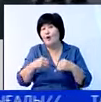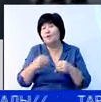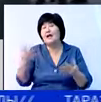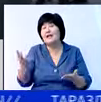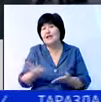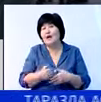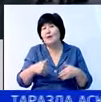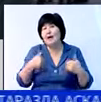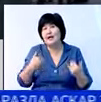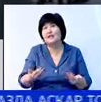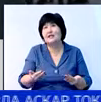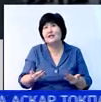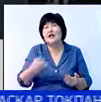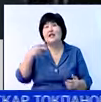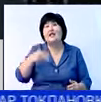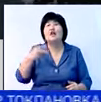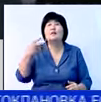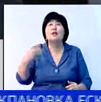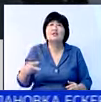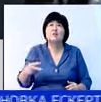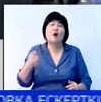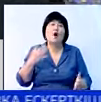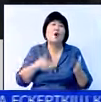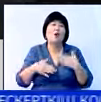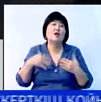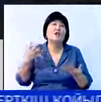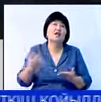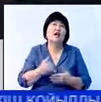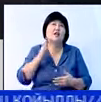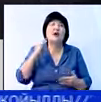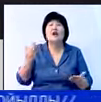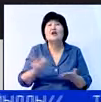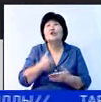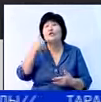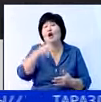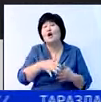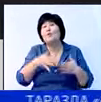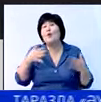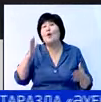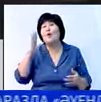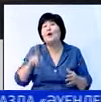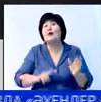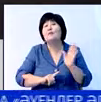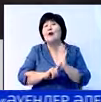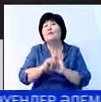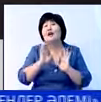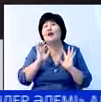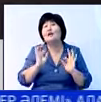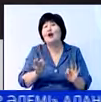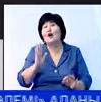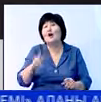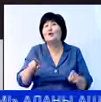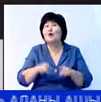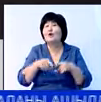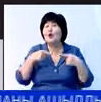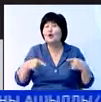тілеймін. 2020 қуаныш табысылығымен келсін. Жаңа жылым мол болсын, басқа қада оң болсын.